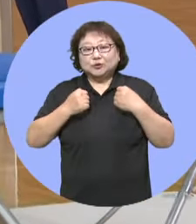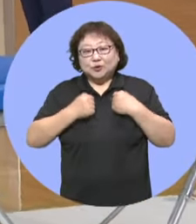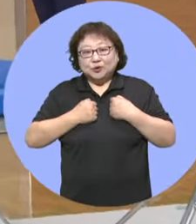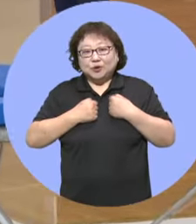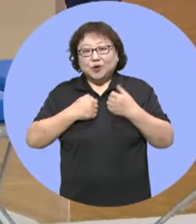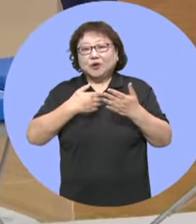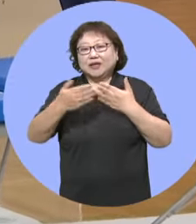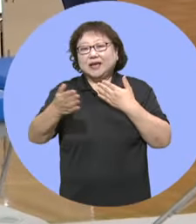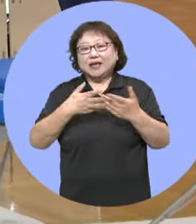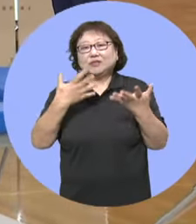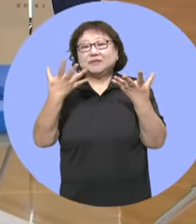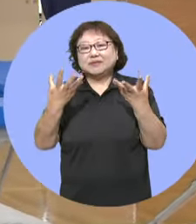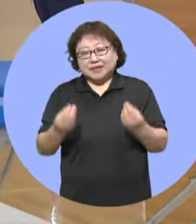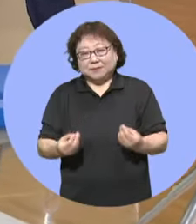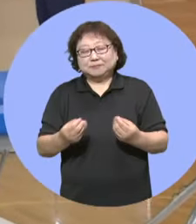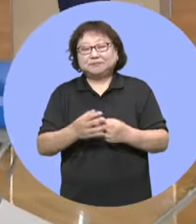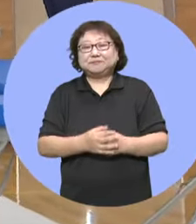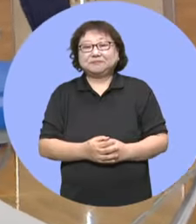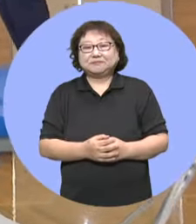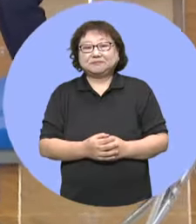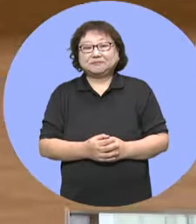をしました。